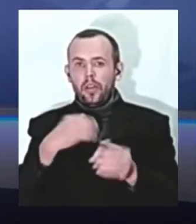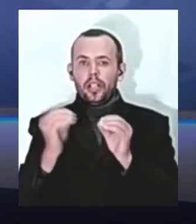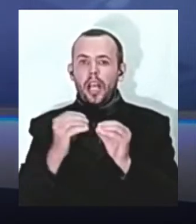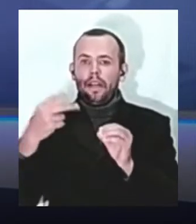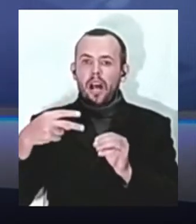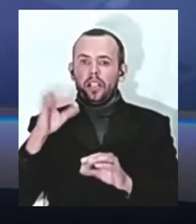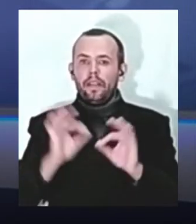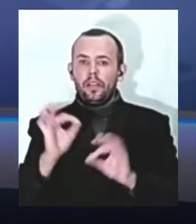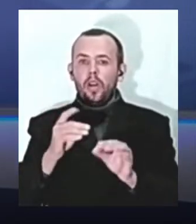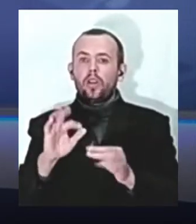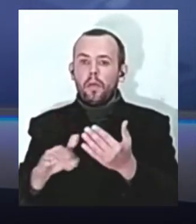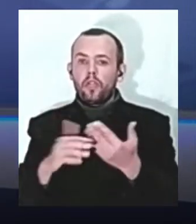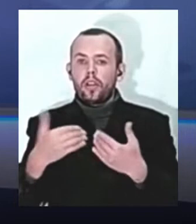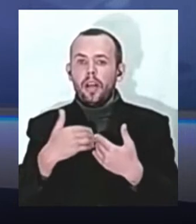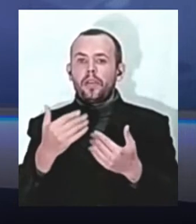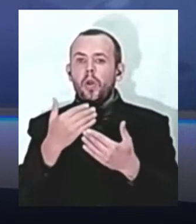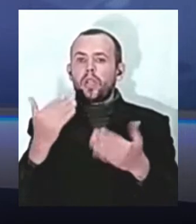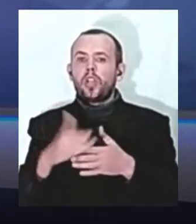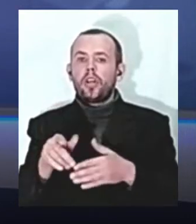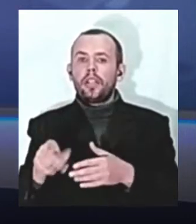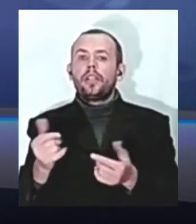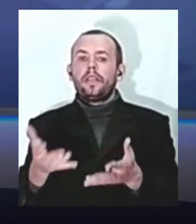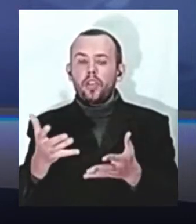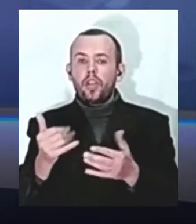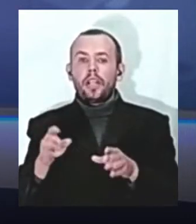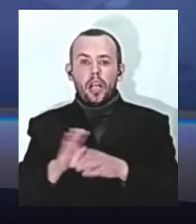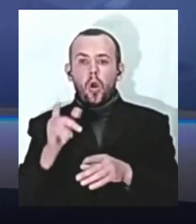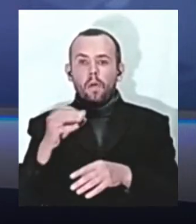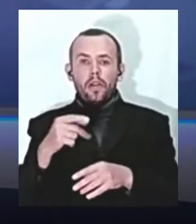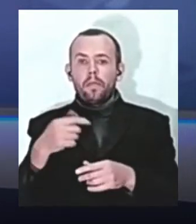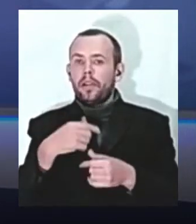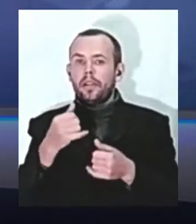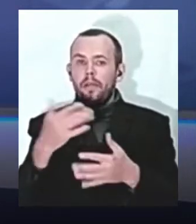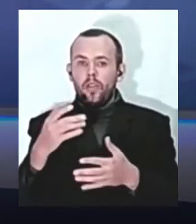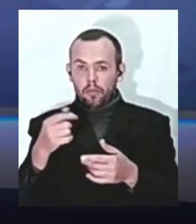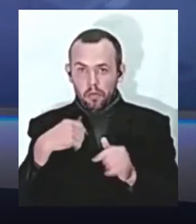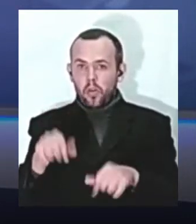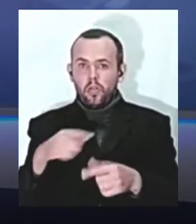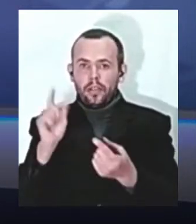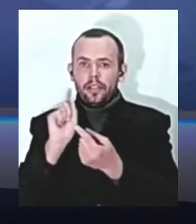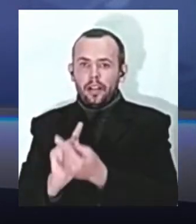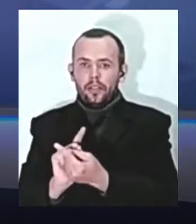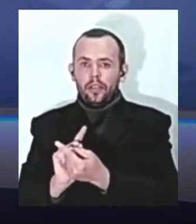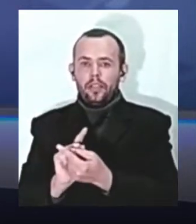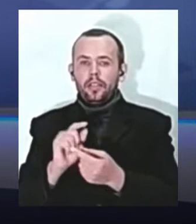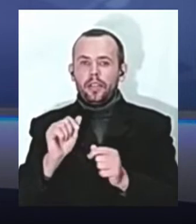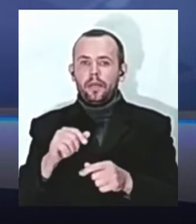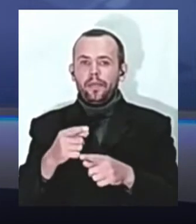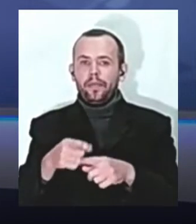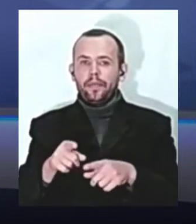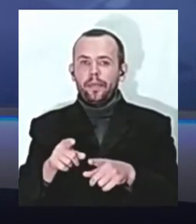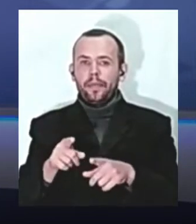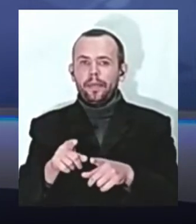допоможіть нам з останньою частиною. Звичайно, в таких громадах ми можемо йти на зустріч, бо, як говорять,